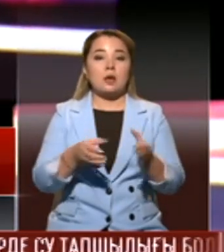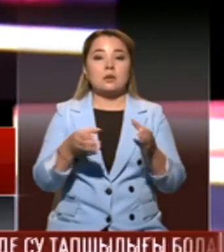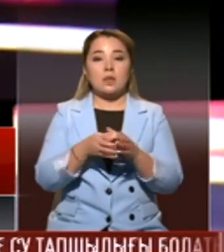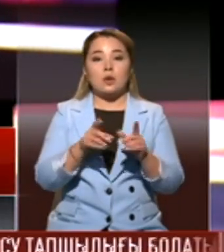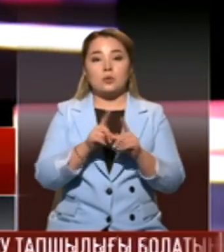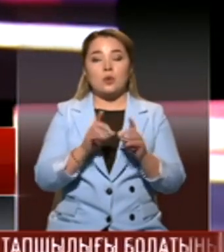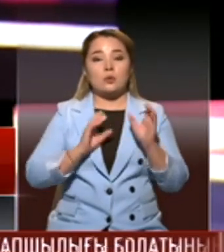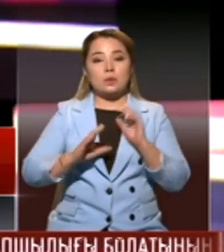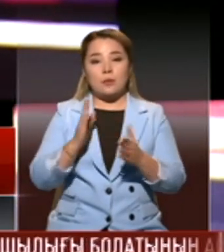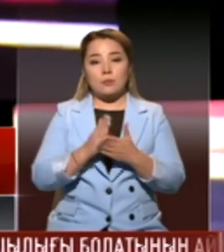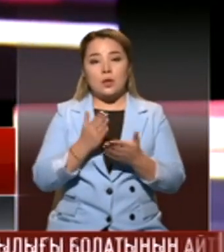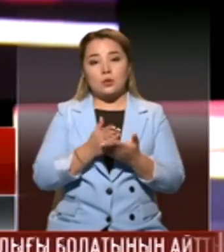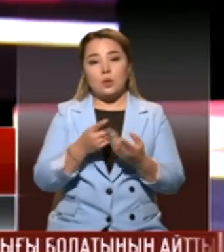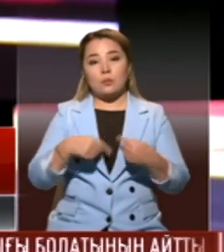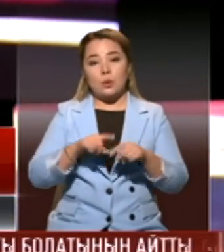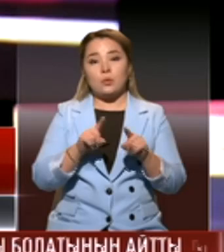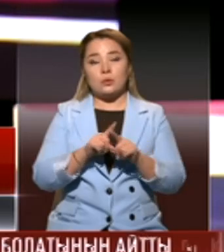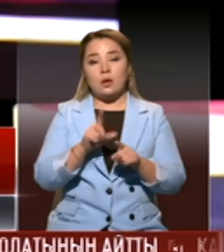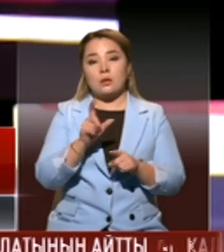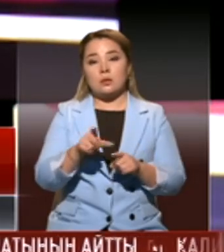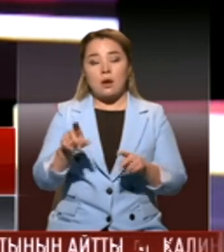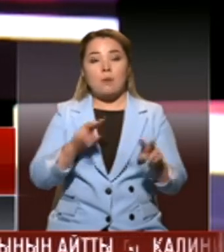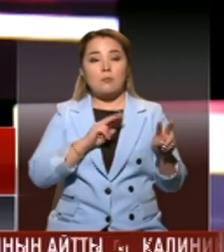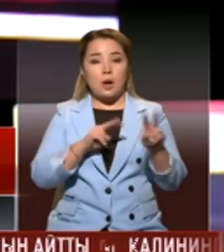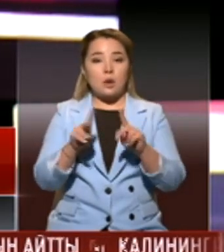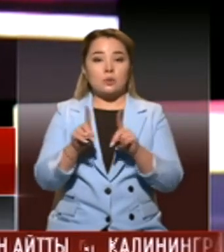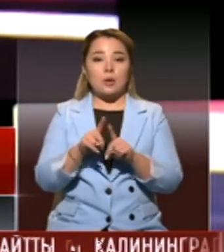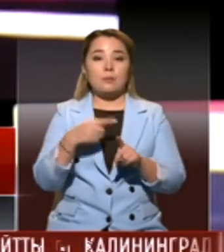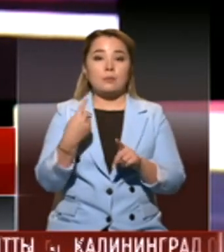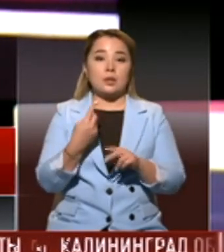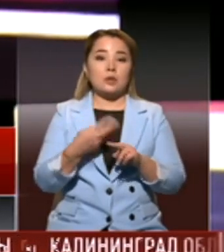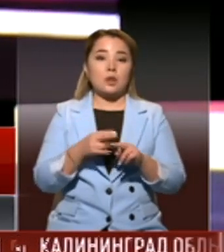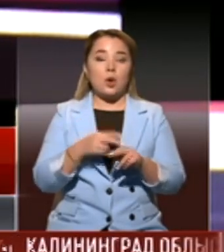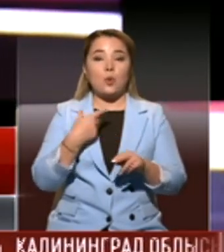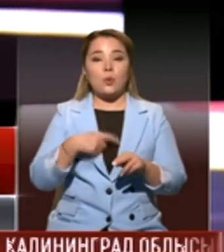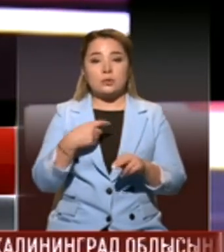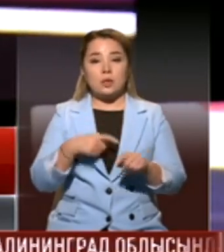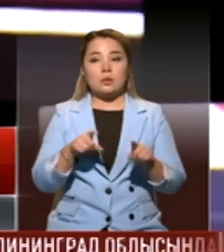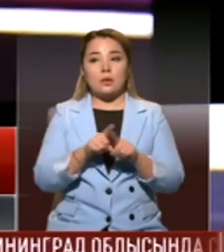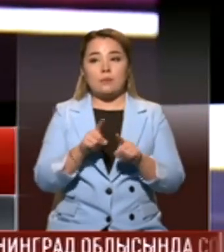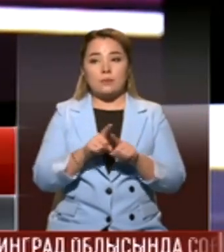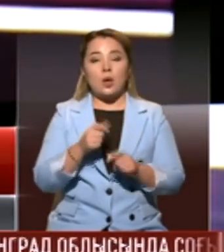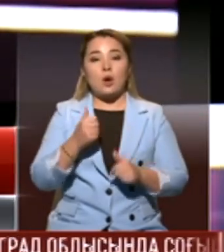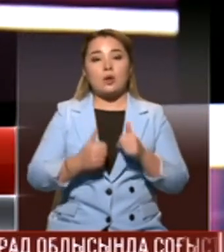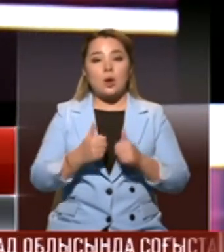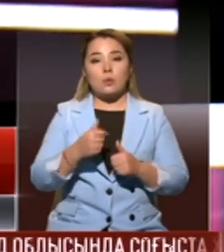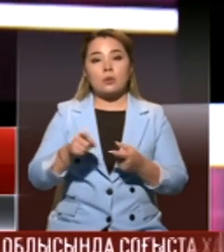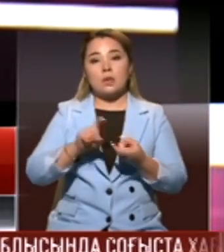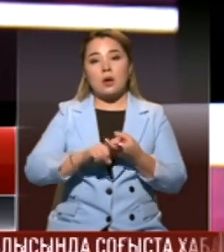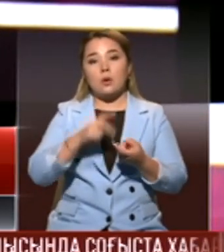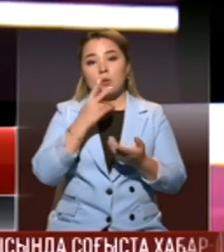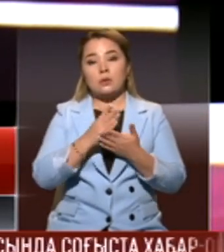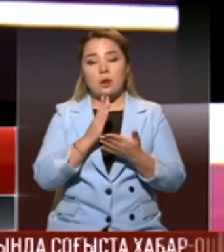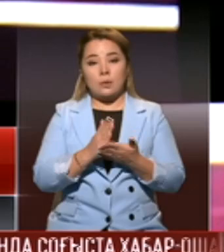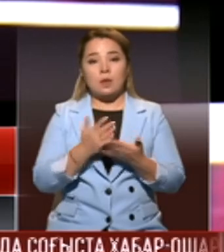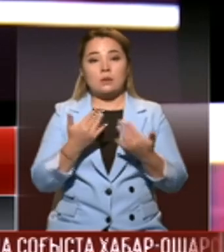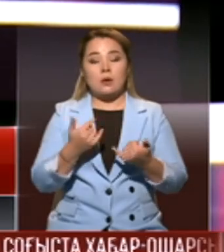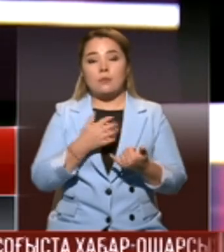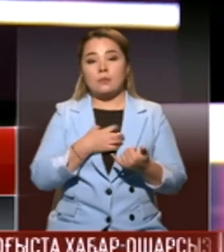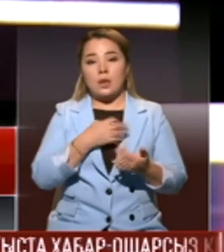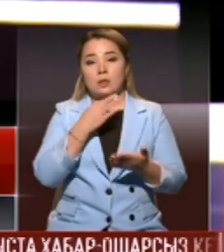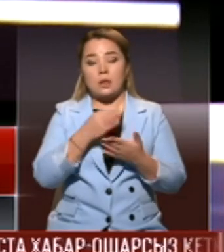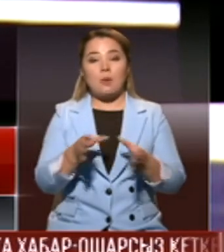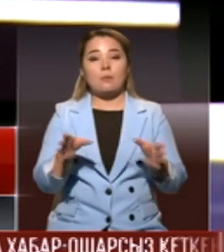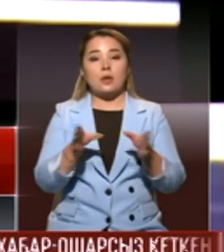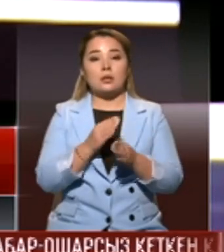кейде мынандай ұйымдар, мысалы саяси партиялардың байқаушыларын бір өздерінің конкуренті ретінде көреді де, негізі олай емес. Негізі